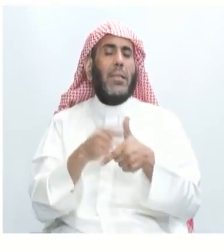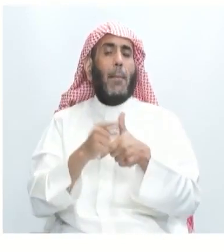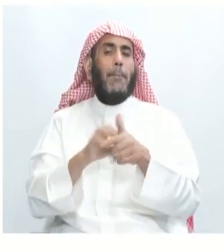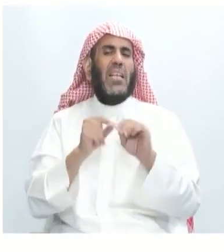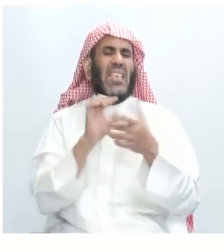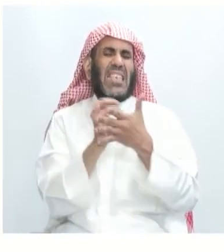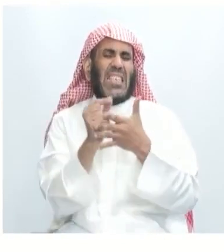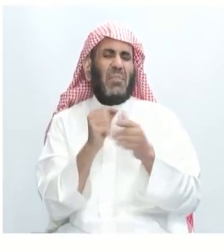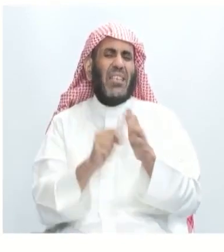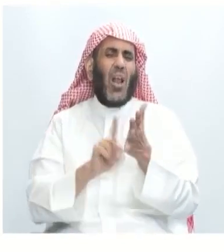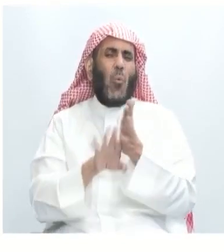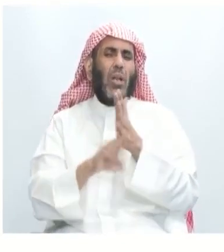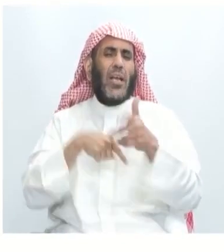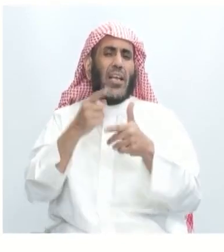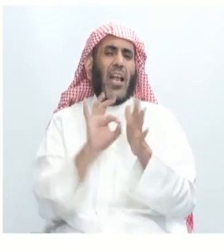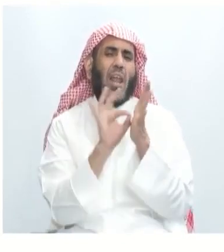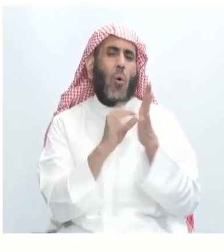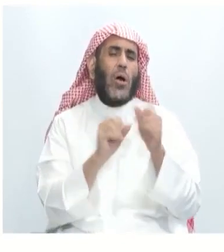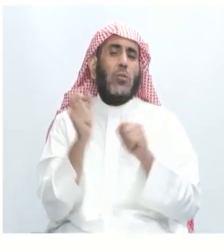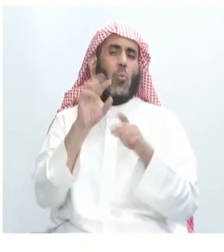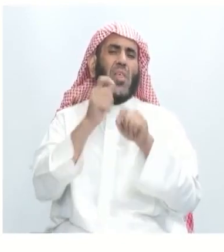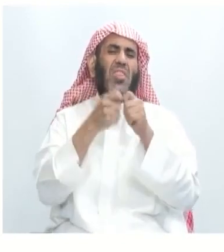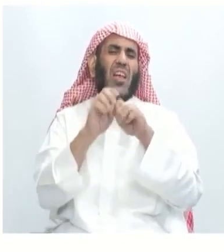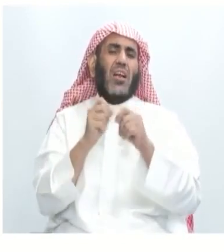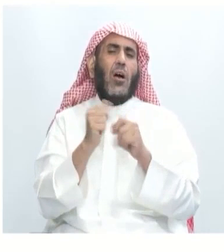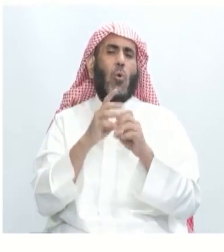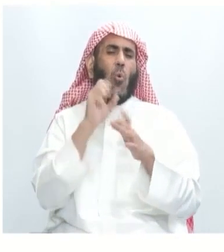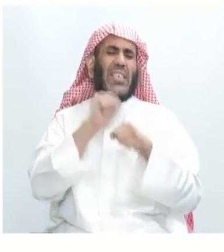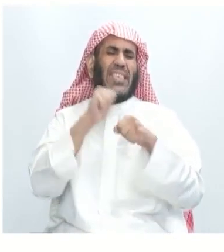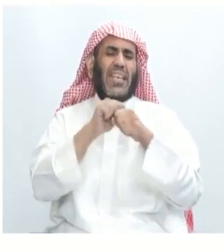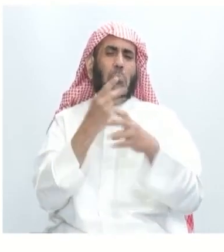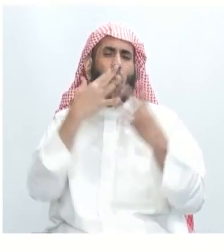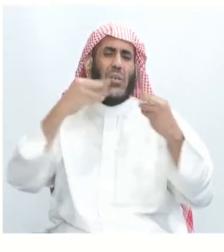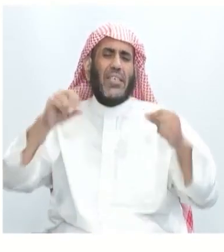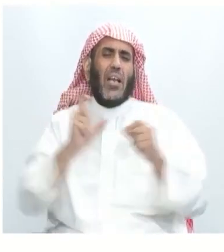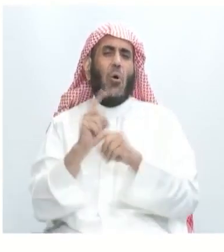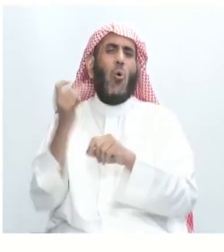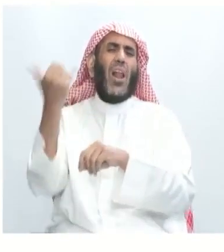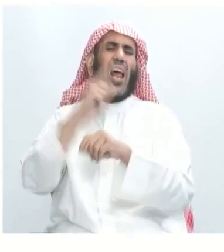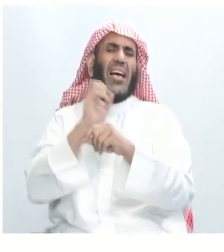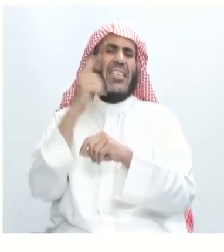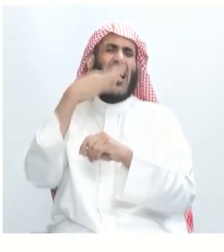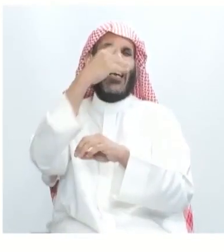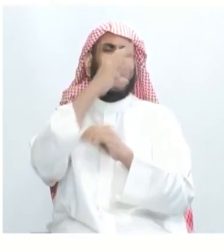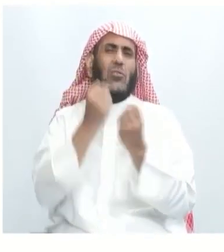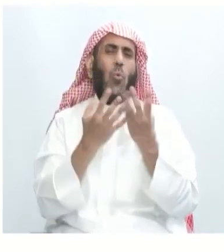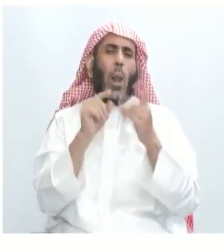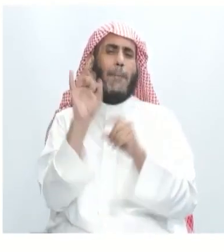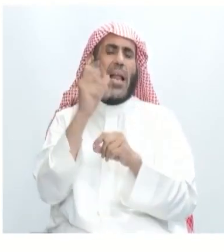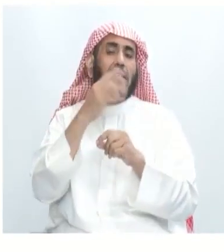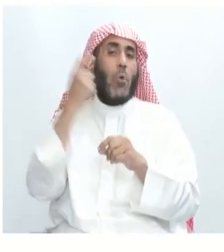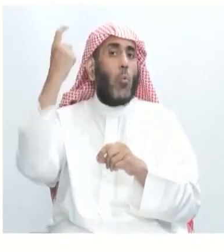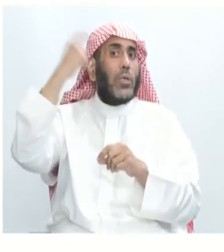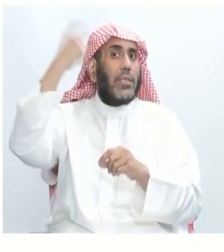الجسيمات الاوليه الى النواه والذره والجزيئات المواد الصلبه والسائله والغازات والبلازما وكذلك الدماغ